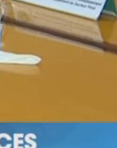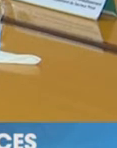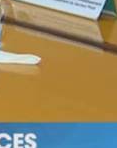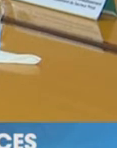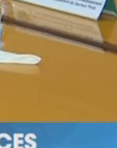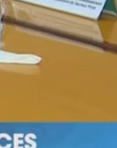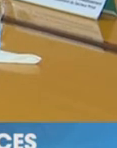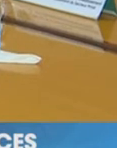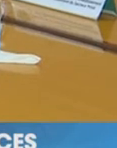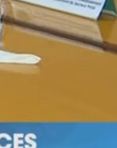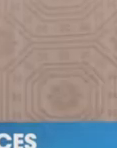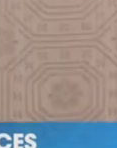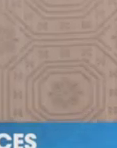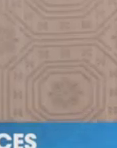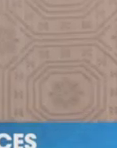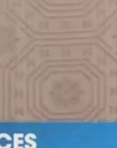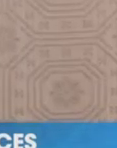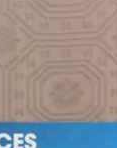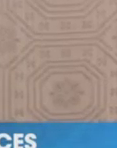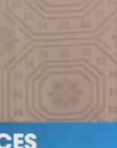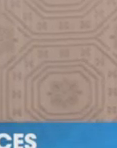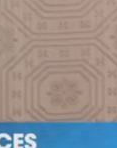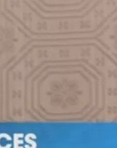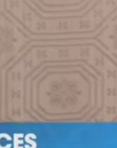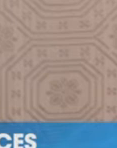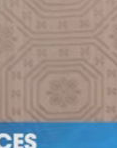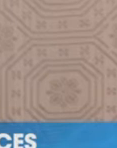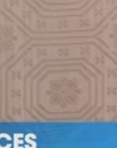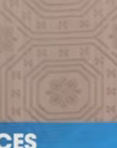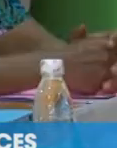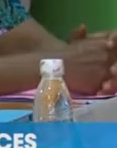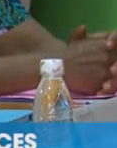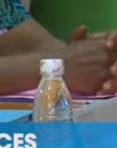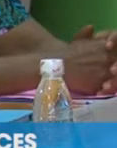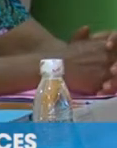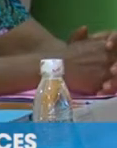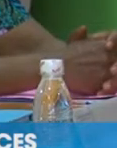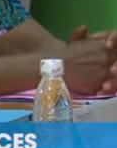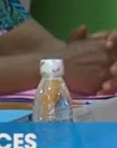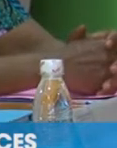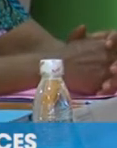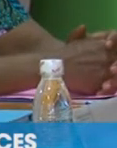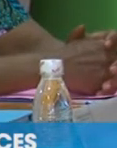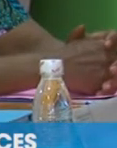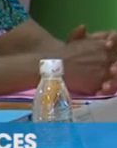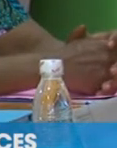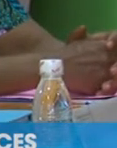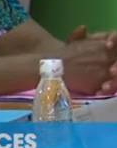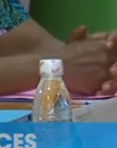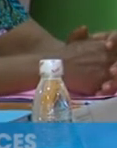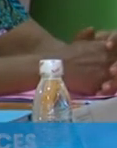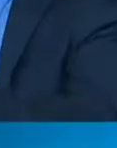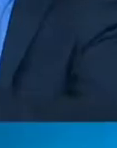l'atteinte de ses objectifs de croissance économique. Le sujet était à l'ordre d'une rencontre hier à la primature.